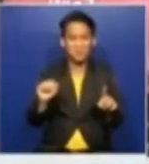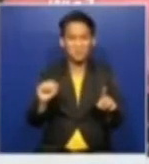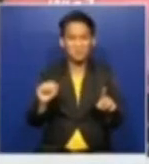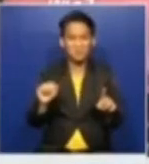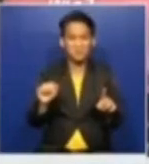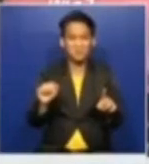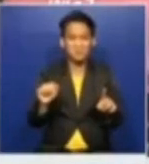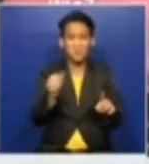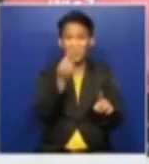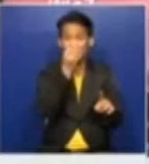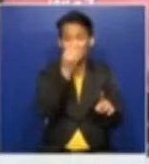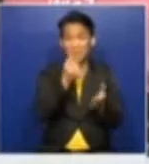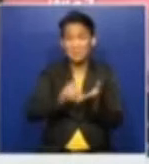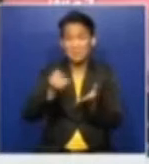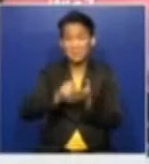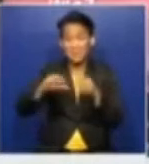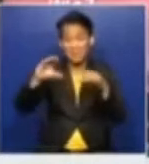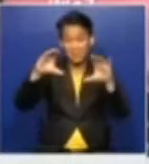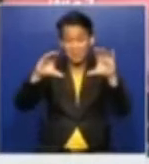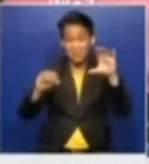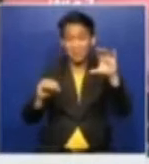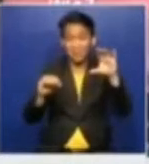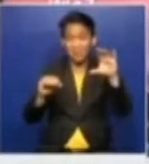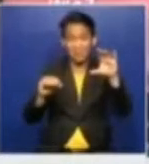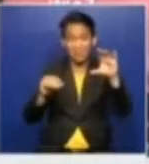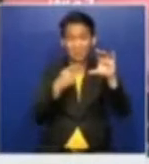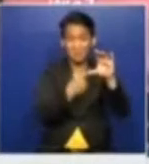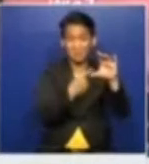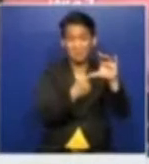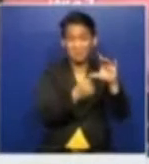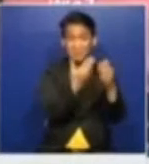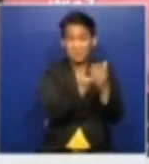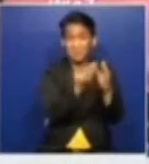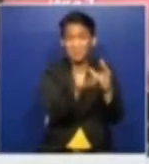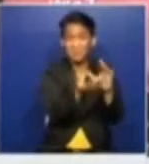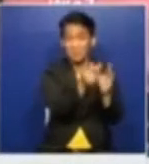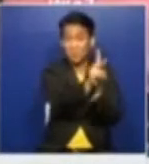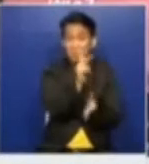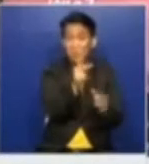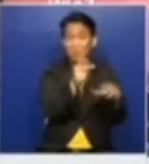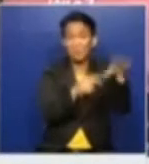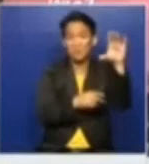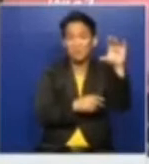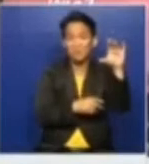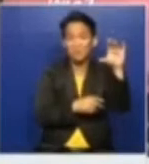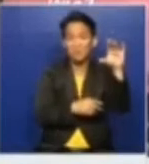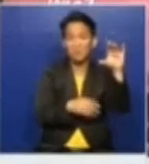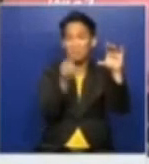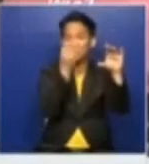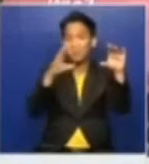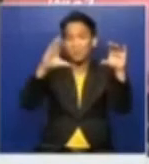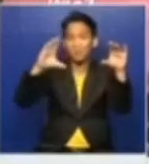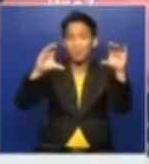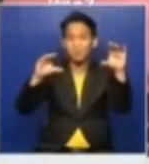ปนิดเดียวดอกเบี้ยต้องจ่ายแต่ดอกเบี้ยนี่คือจุดหนึ่งที่ทำให้คุณครูไม่มีโอกาสลืมตาอ้าปากเพราะต้องใช้